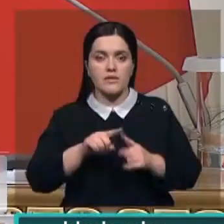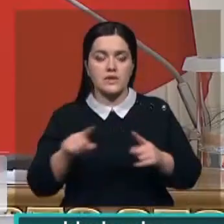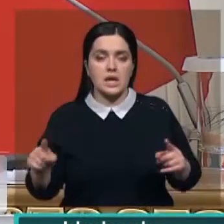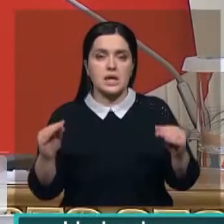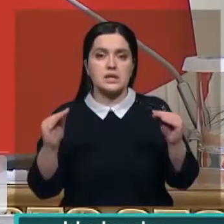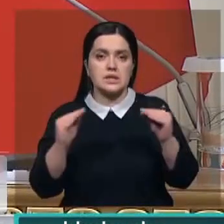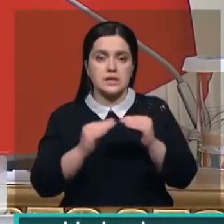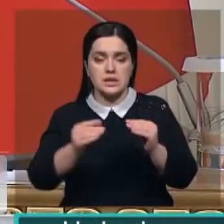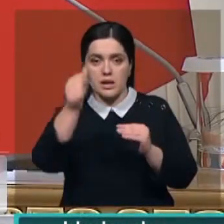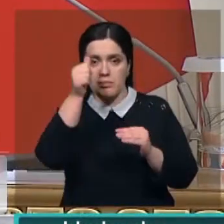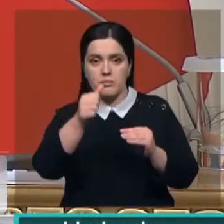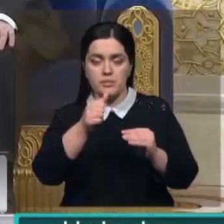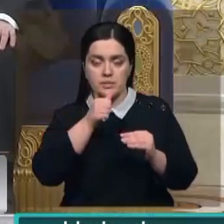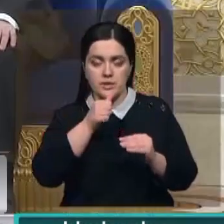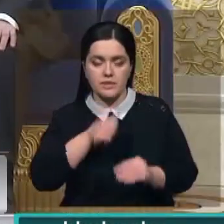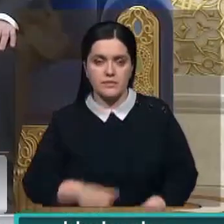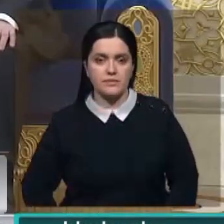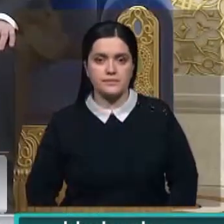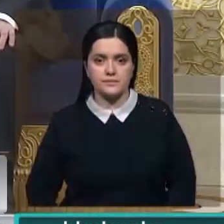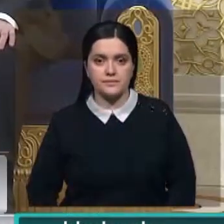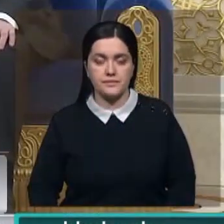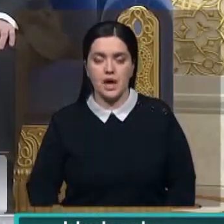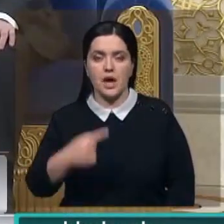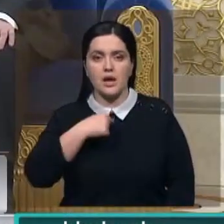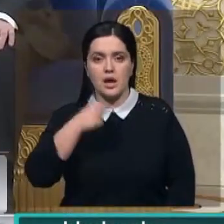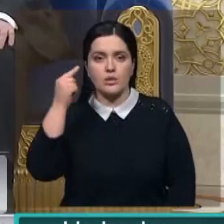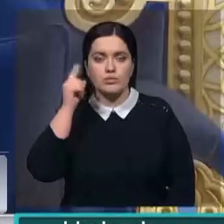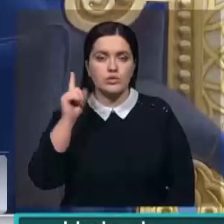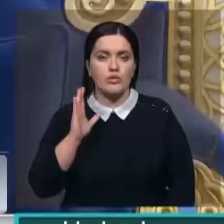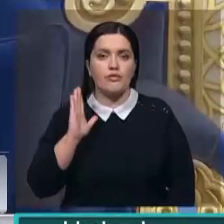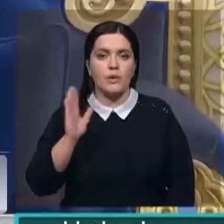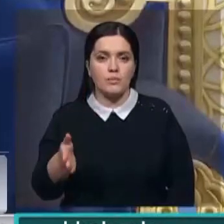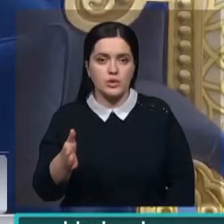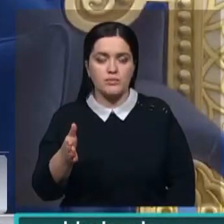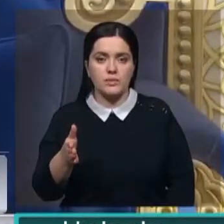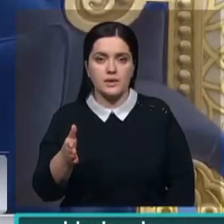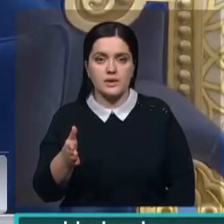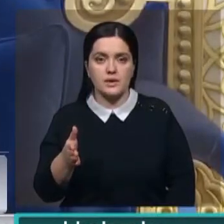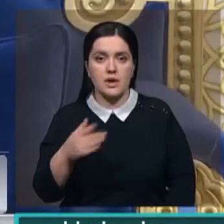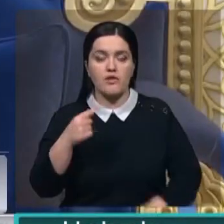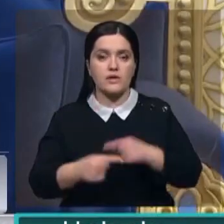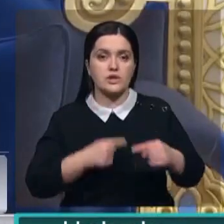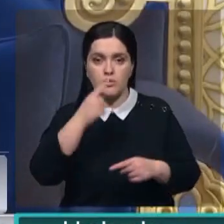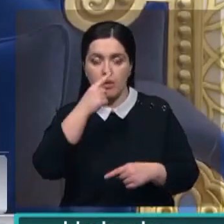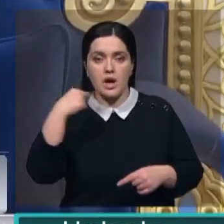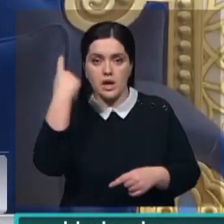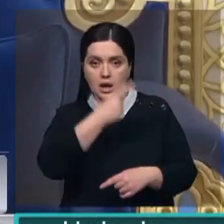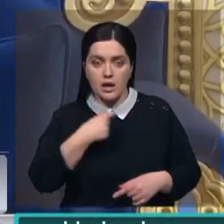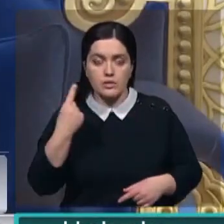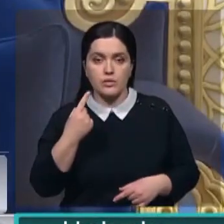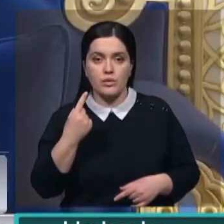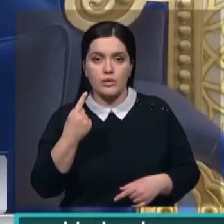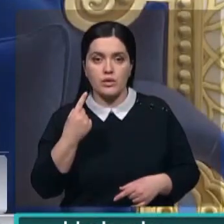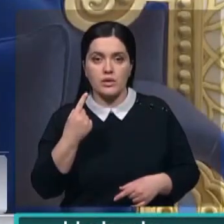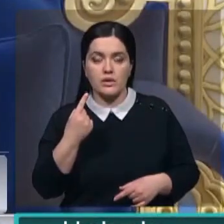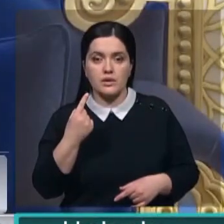10 месяцев нынешнего года. Я думаю, что и в будущем, в следующем году, как, впрочем, и в